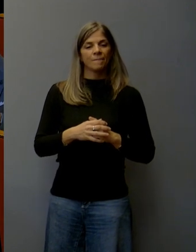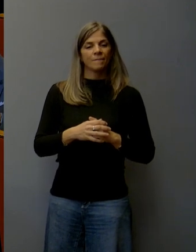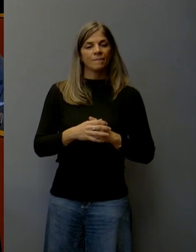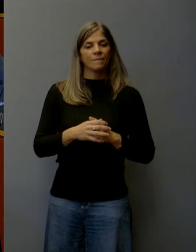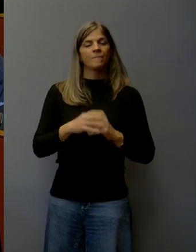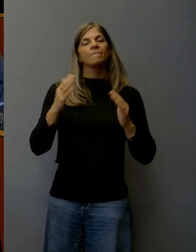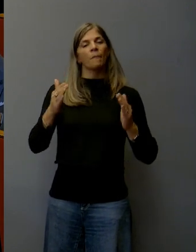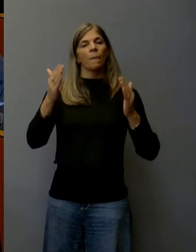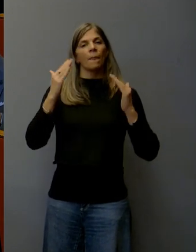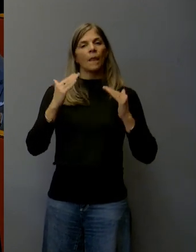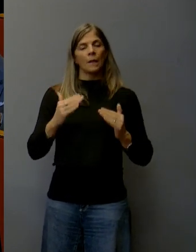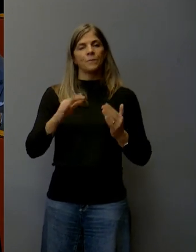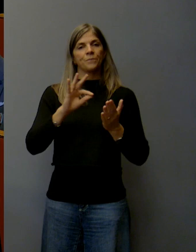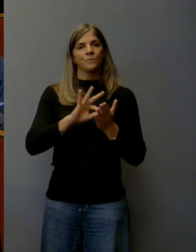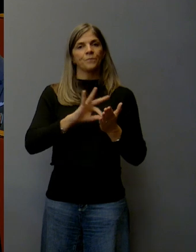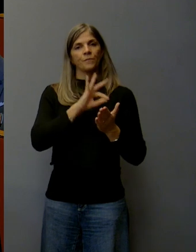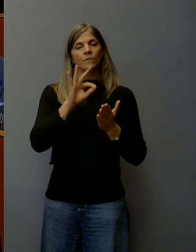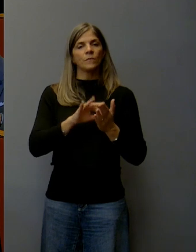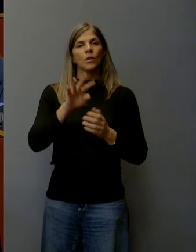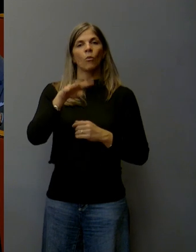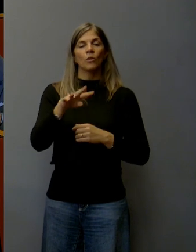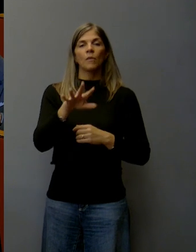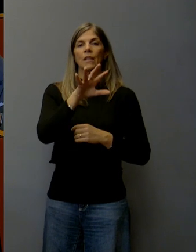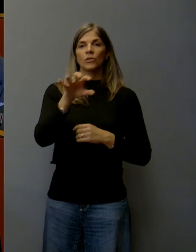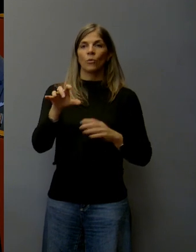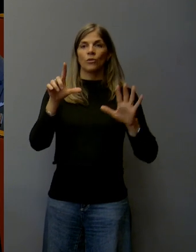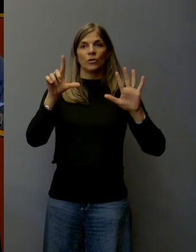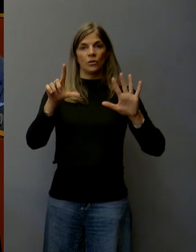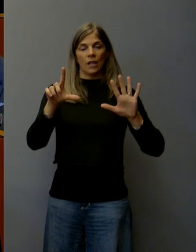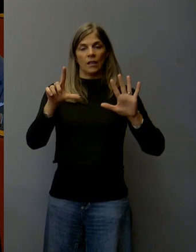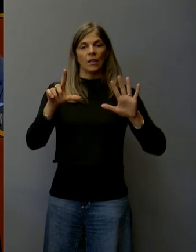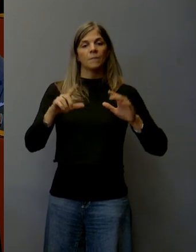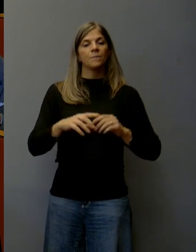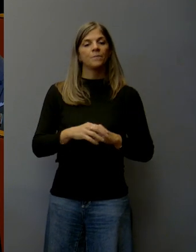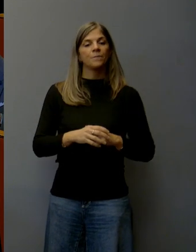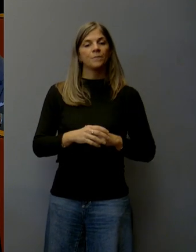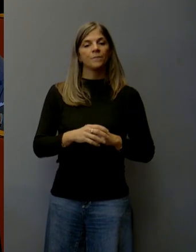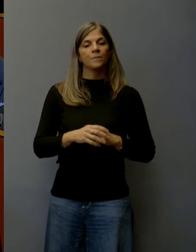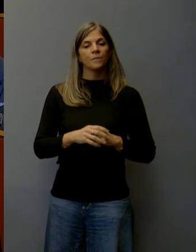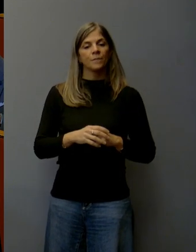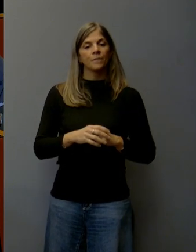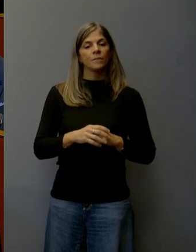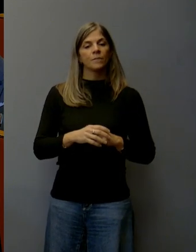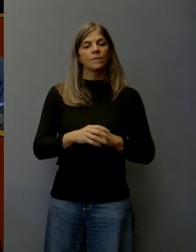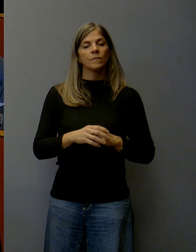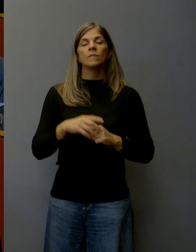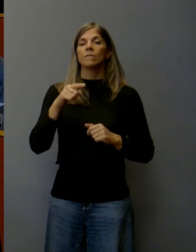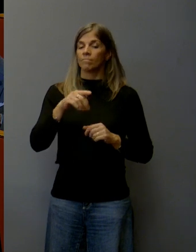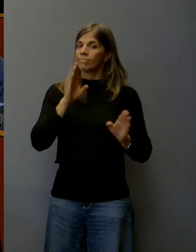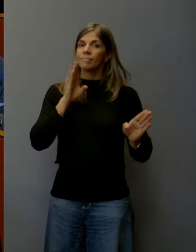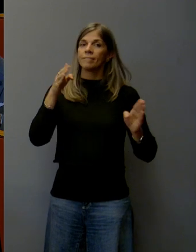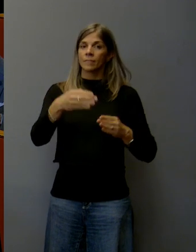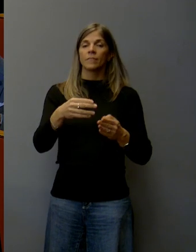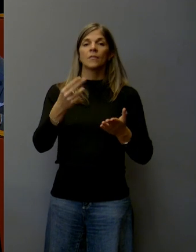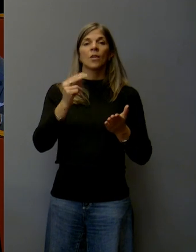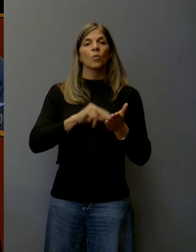il prossimo Oggi invece il 4.5007 ed è dedicato alla scuola nello